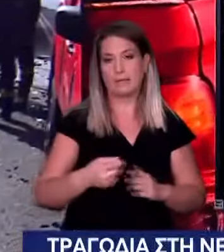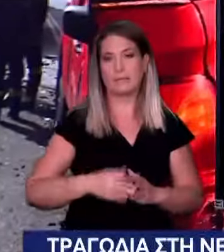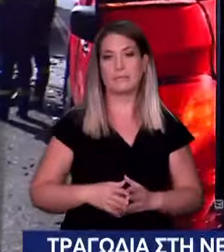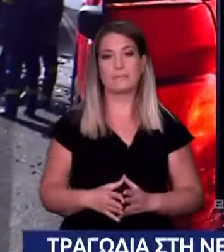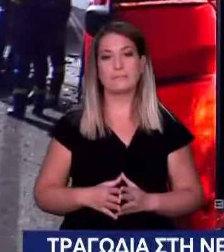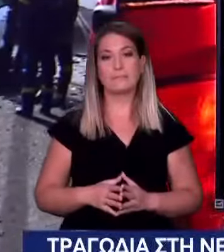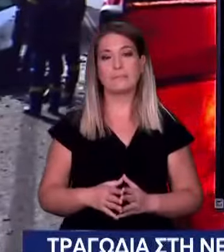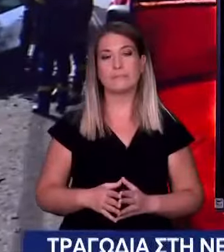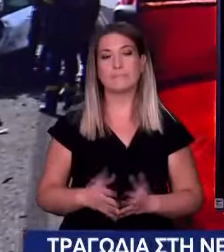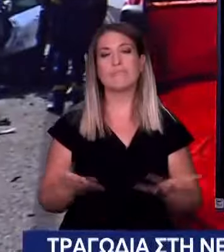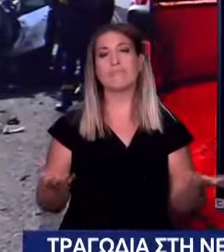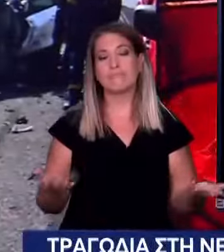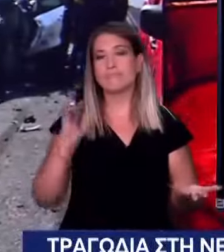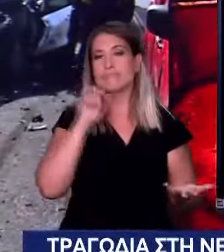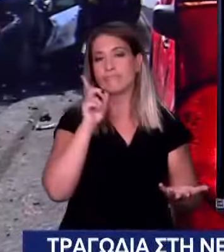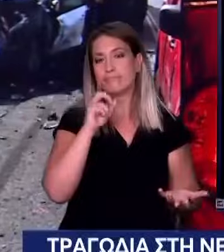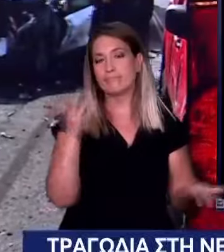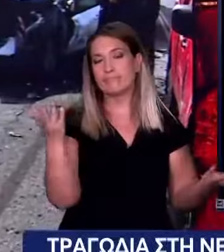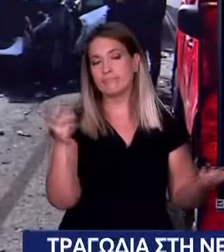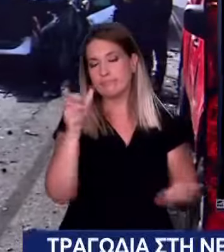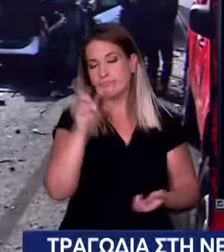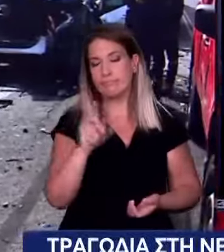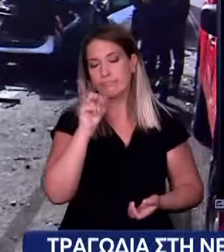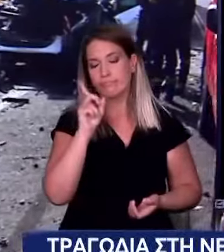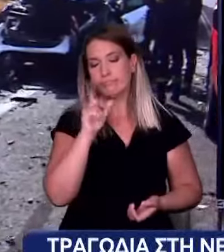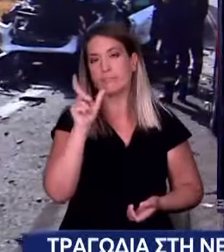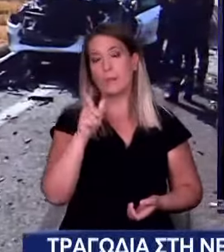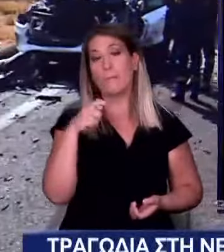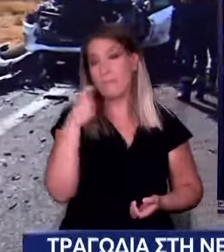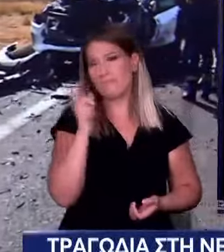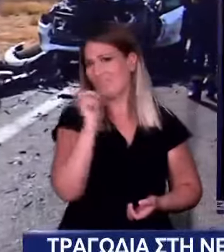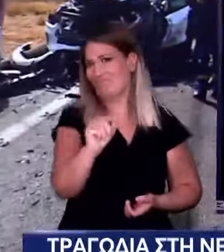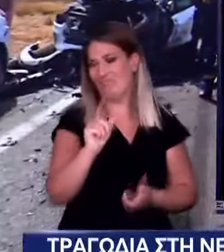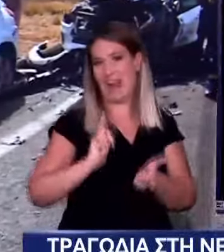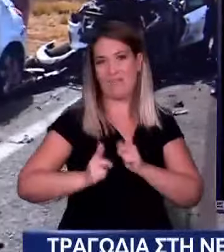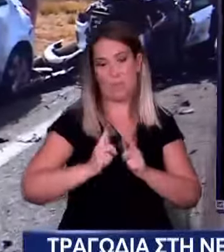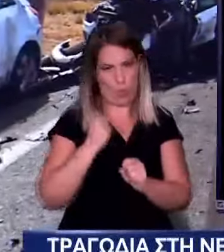βρίσκεται η άτυχη Ντιάνα. Νέα γυναίκα, μάνα, που πάει στη δουλειά της.